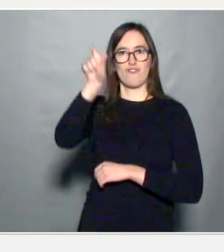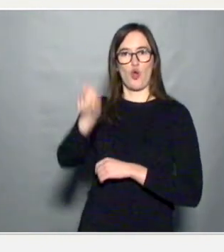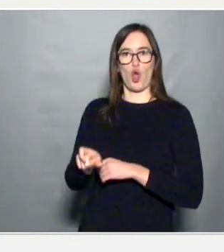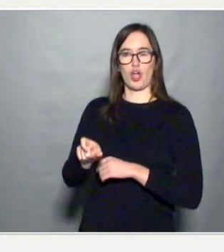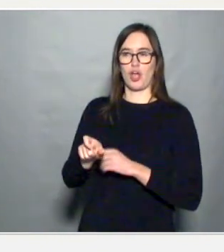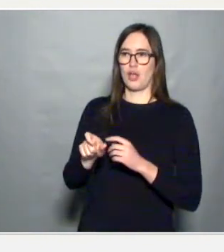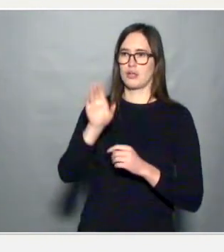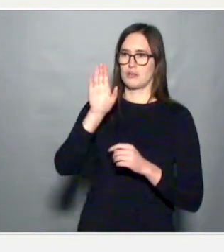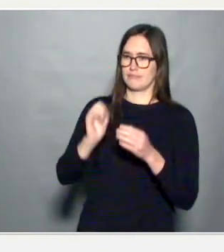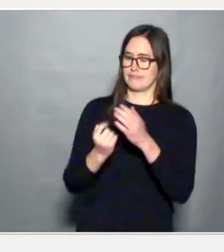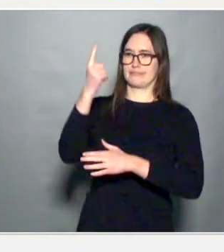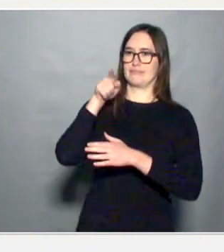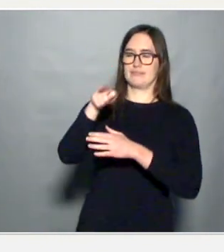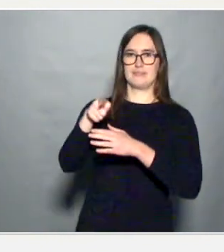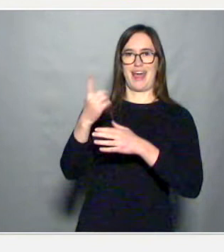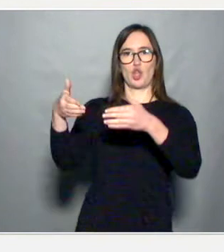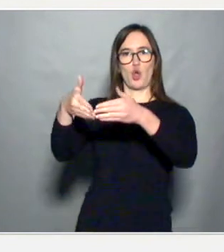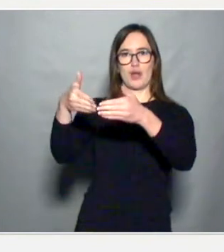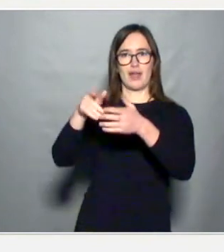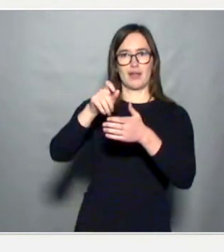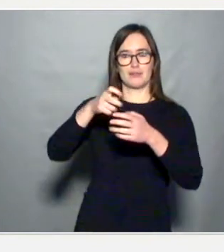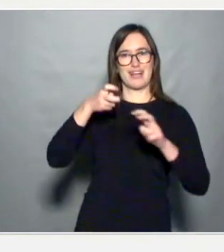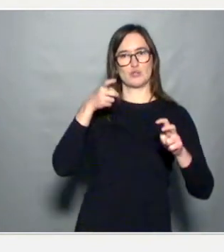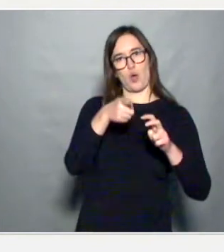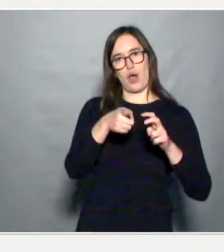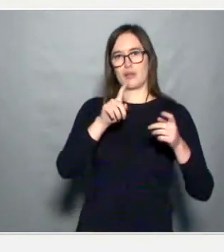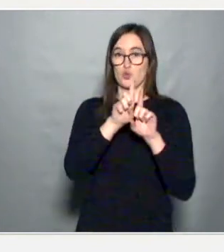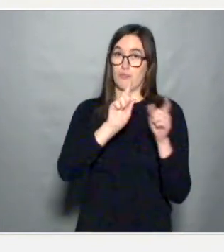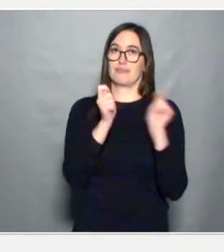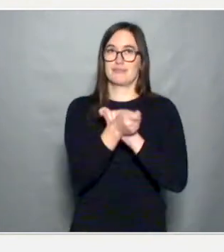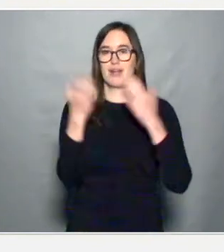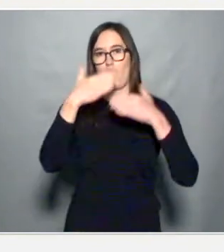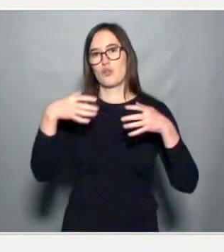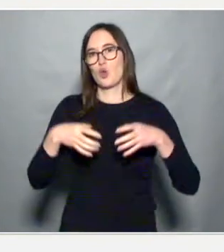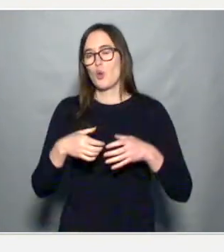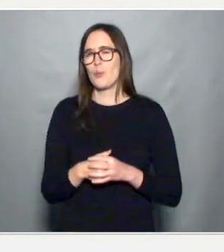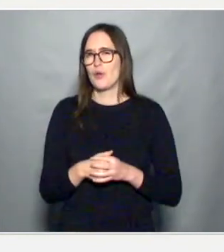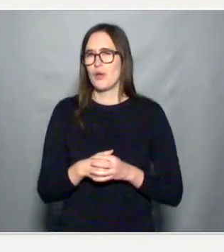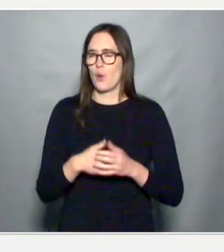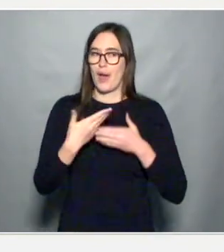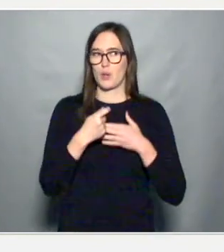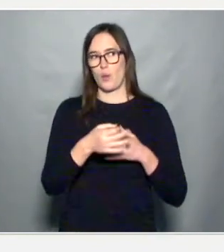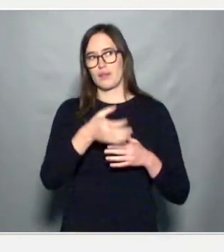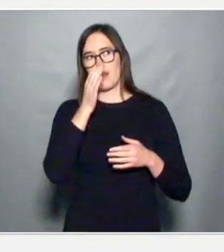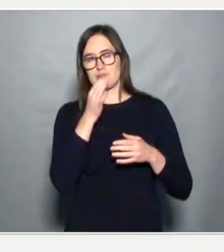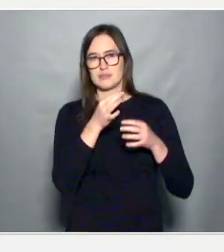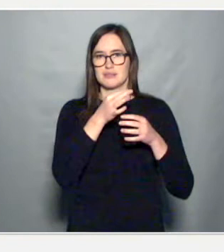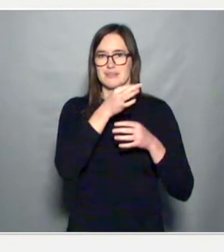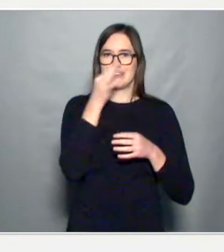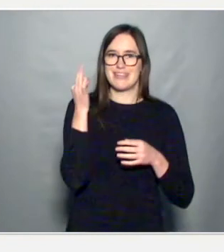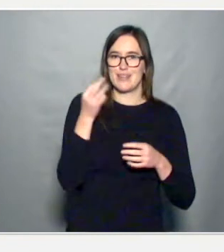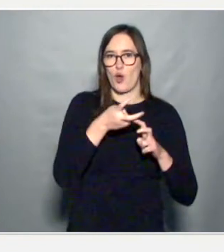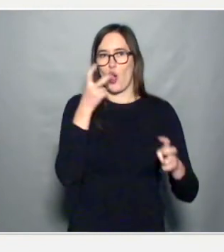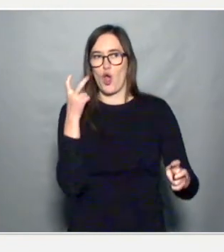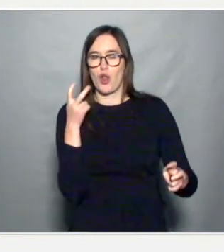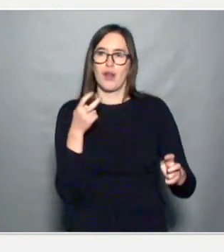ena hörnet på den här restaurangen, aka nattklubben. Och efter några glas vin och några öl, man är lite